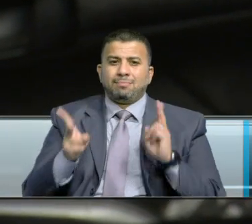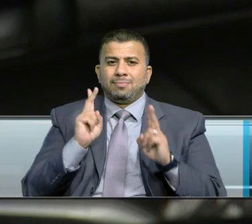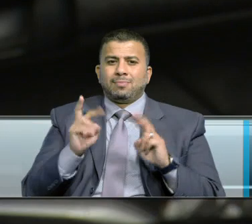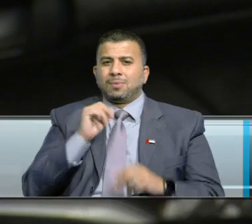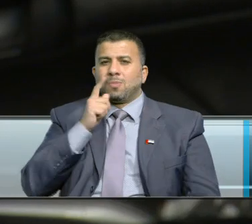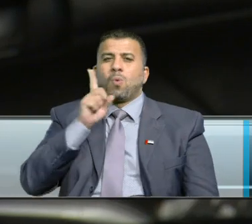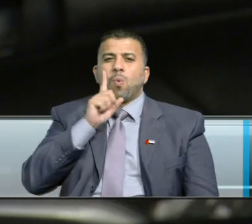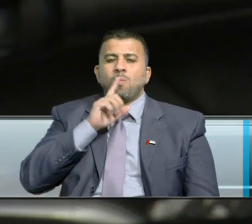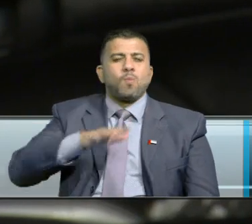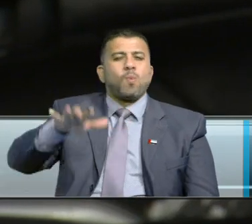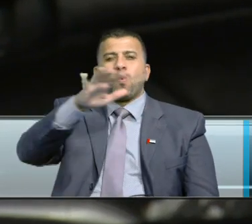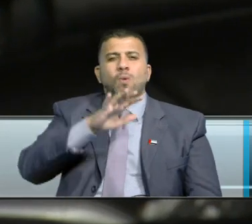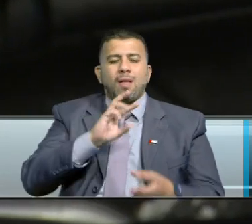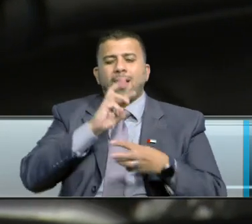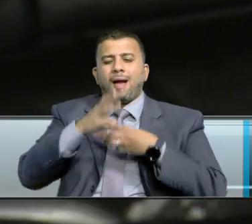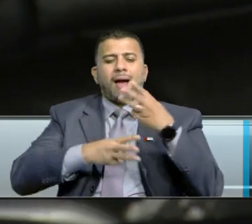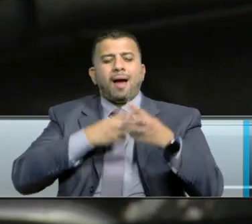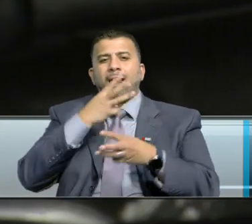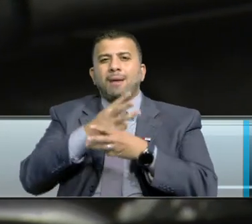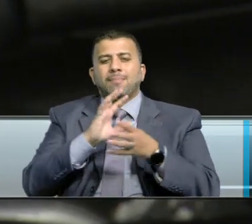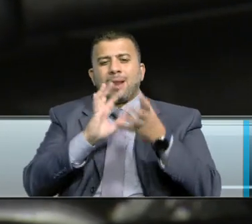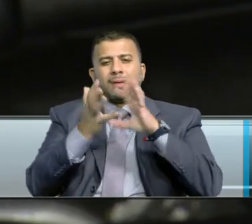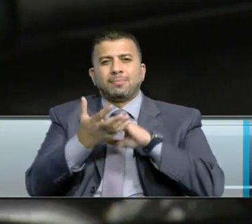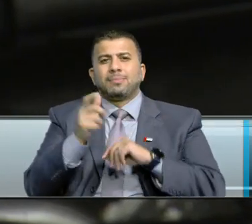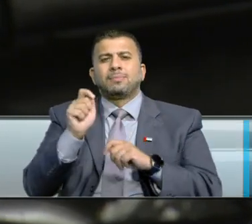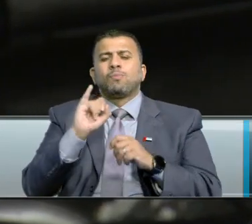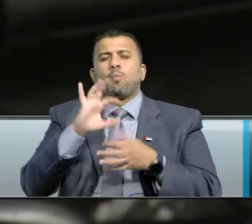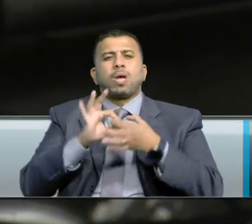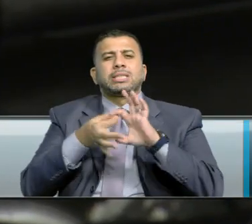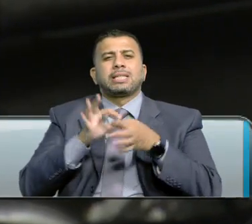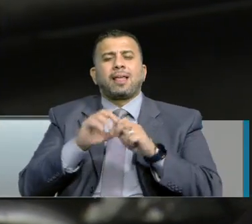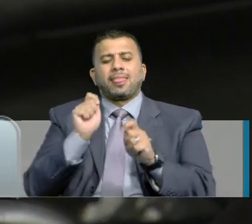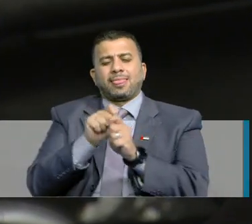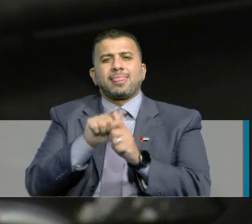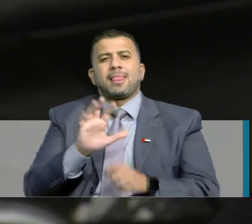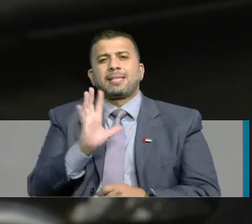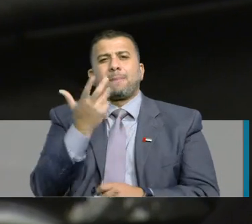معايدة لكل أمهات العالم وبالأخص لمؤسسة التمكين الاجتماعي اللي